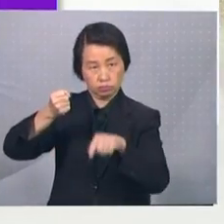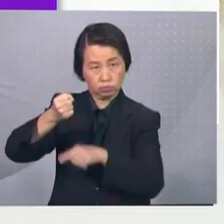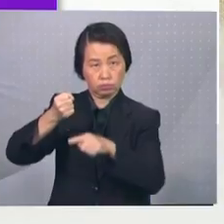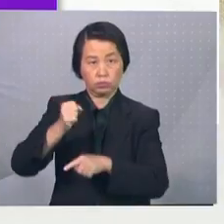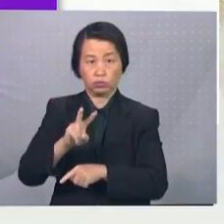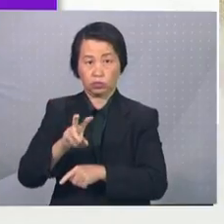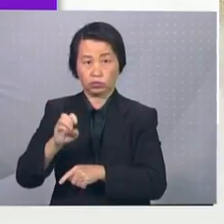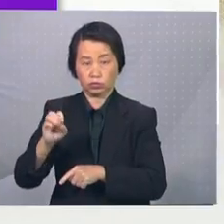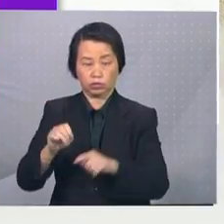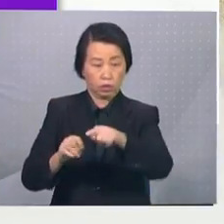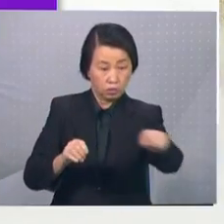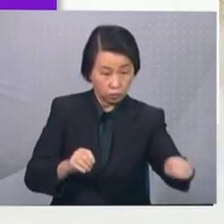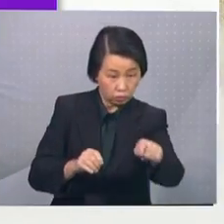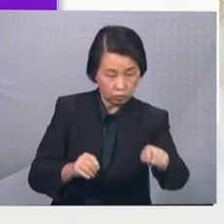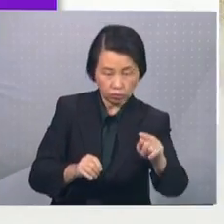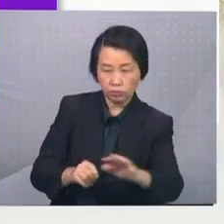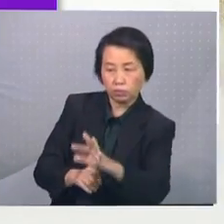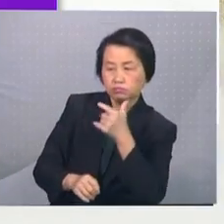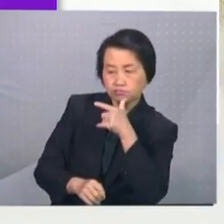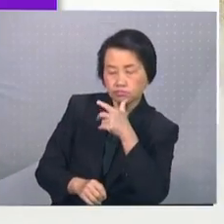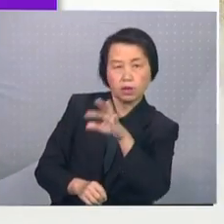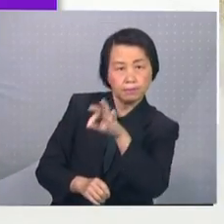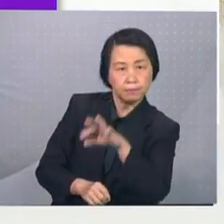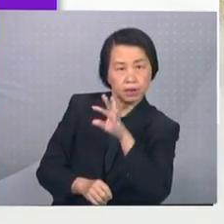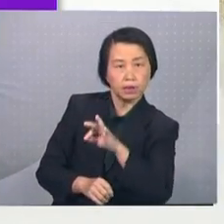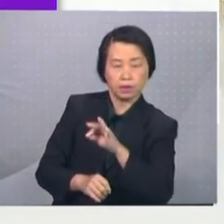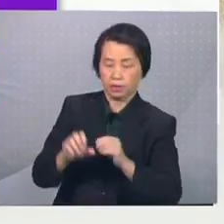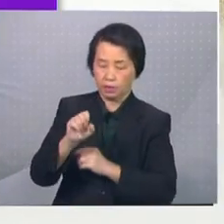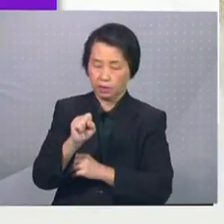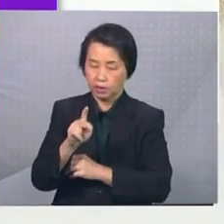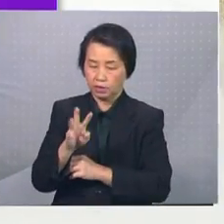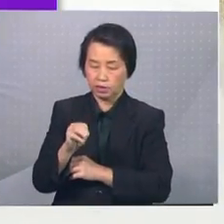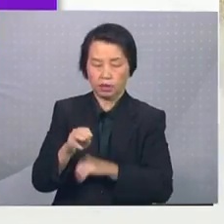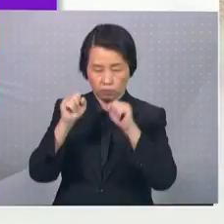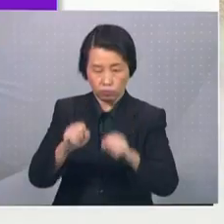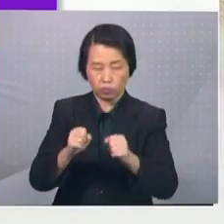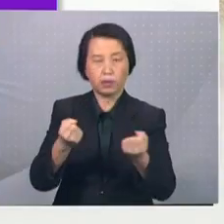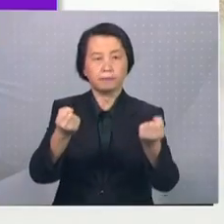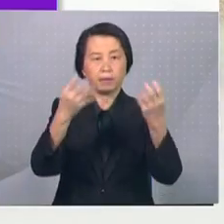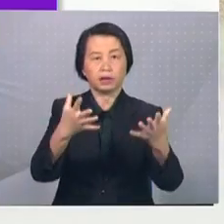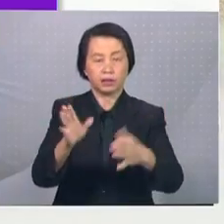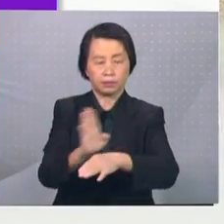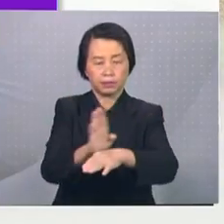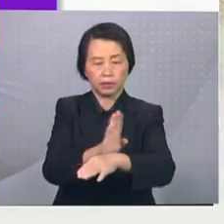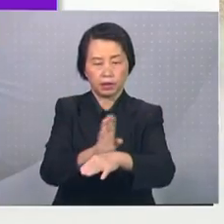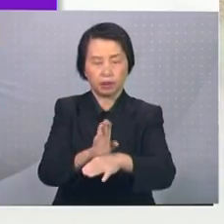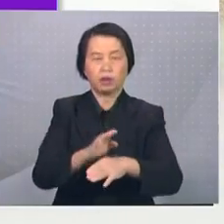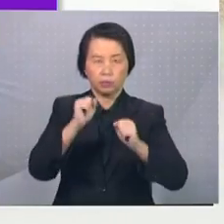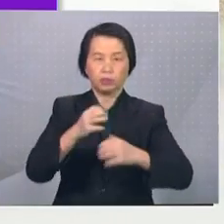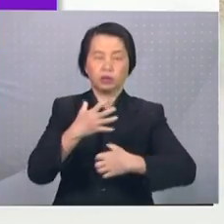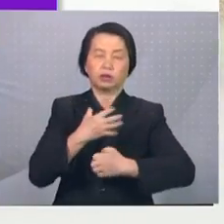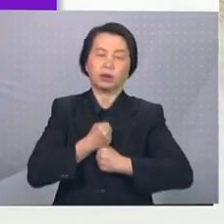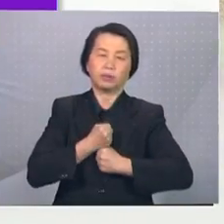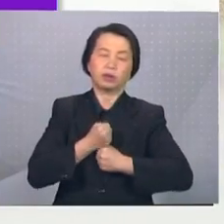Hai pemohon hanya boleh memilih salah satu dapat rezeki Mini bagi membolehkan Lebih ramai penjaga menikmati